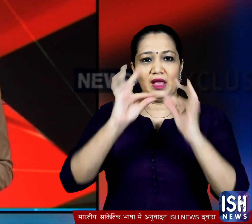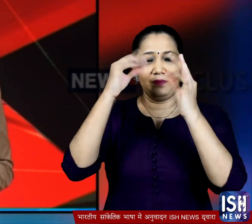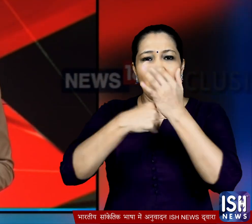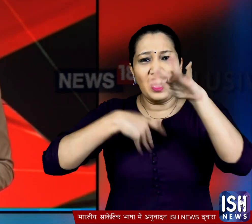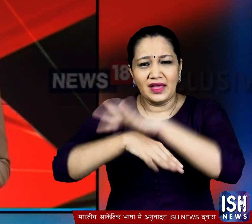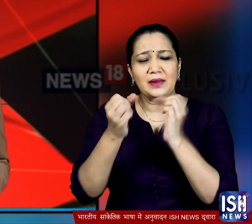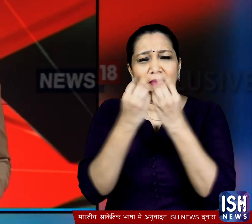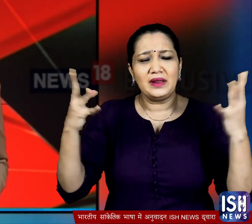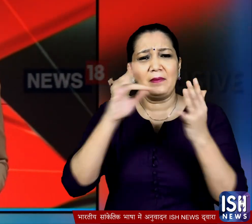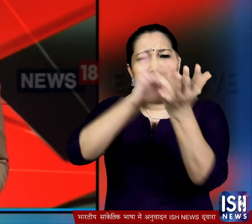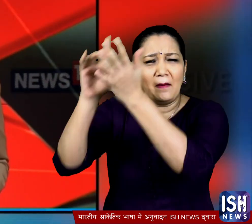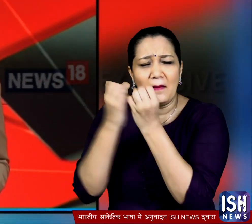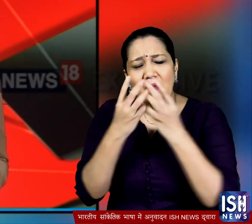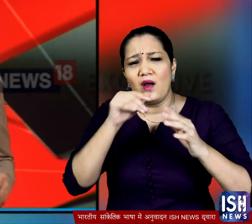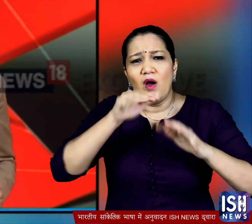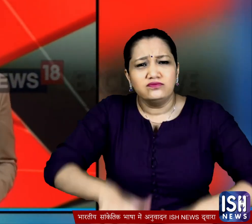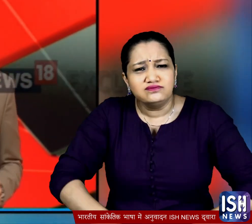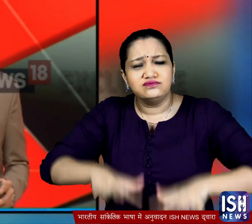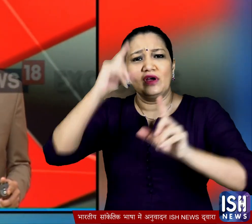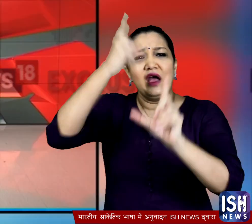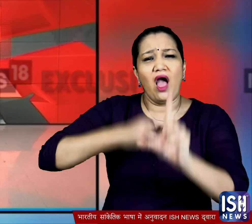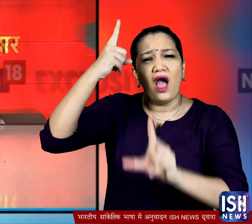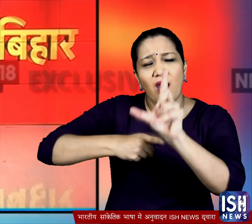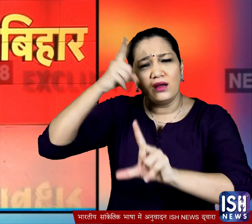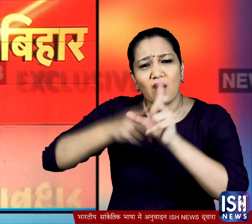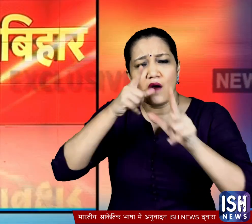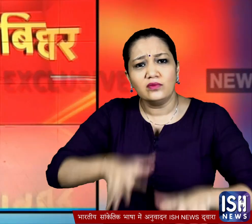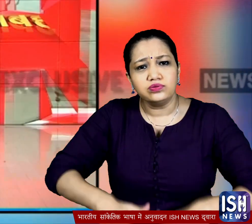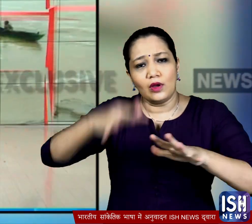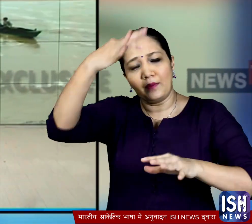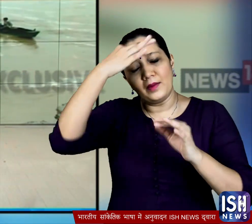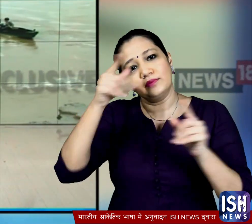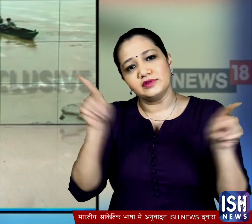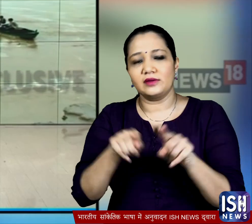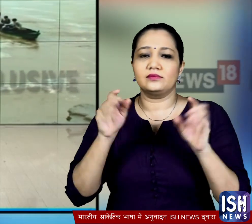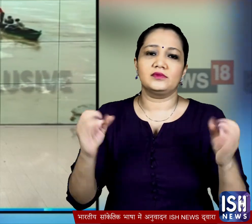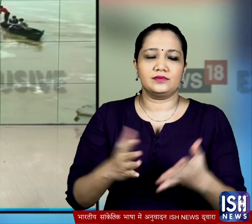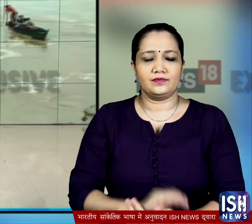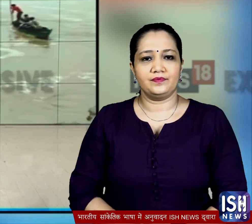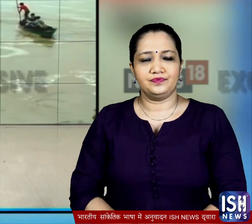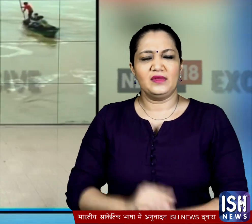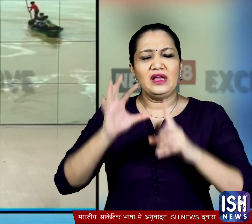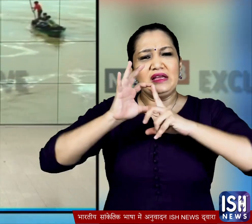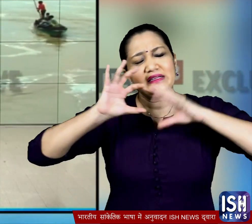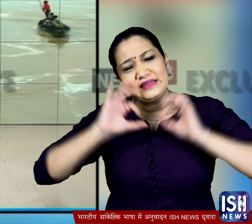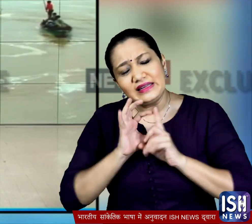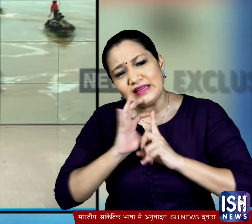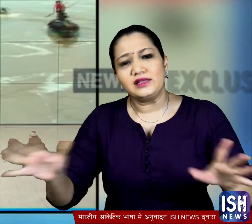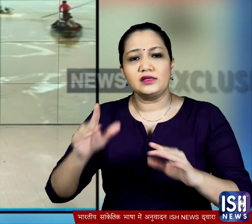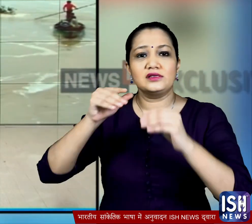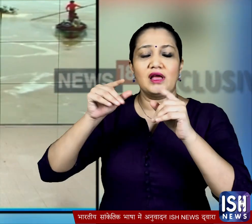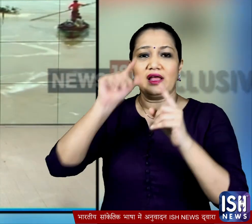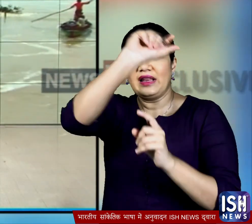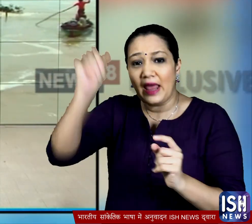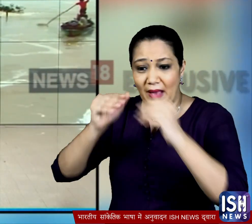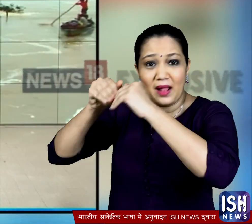के कई जिले बाढ़ की चपेट में आ चुके हैं। हर साल आने वाली बाढ़ ने लोगों की परेशानी बढ़ानी शुरू कर दी। सबसे ज्यादा खराब हालात नेपाल बॉर्डर